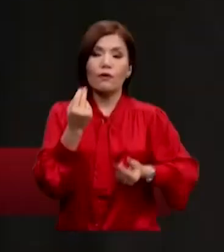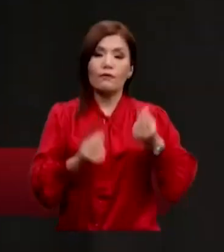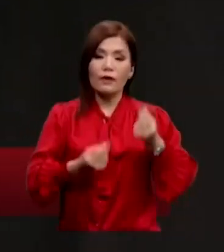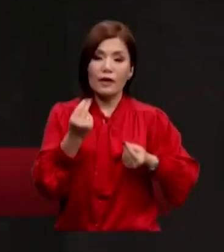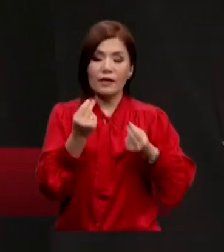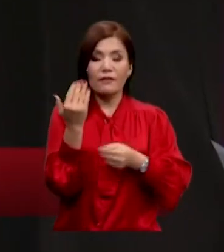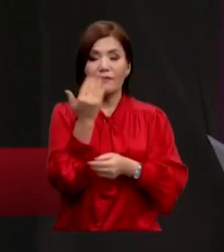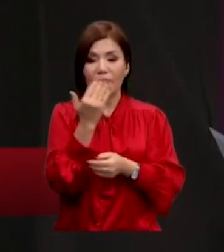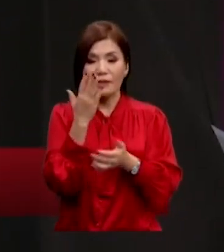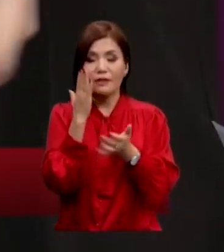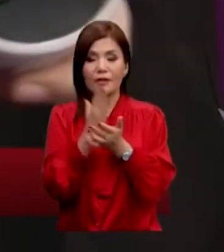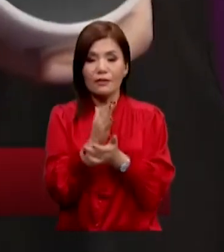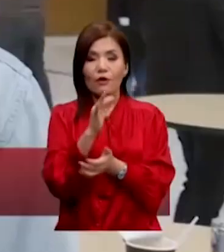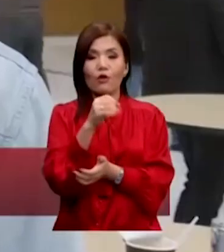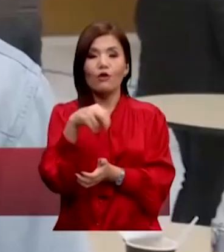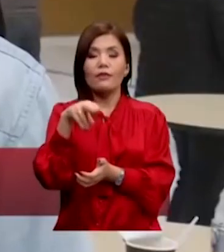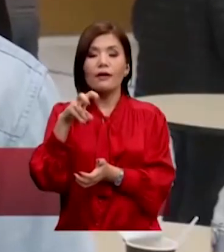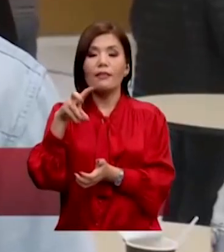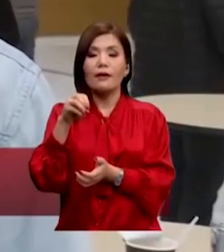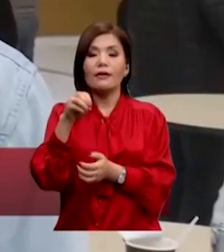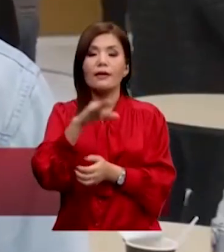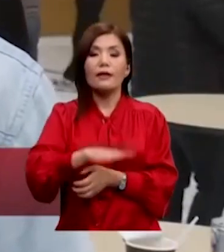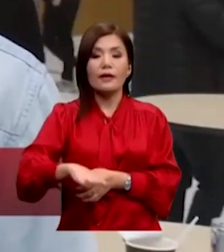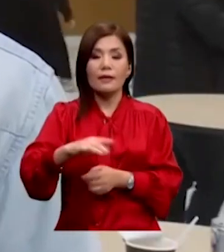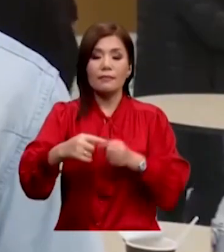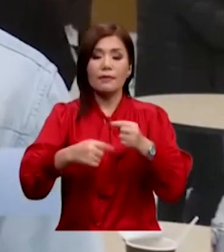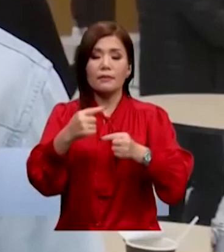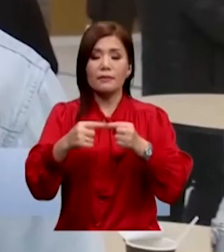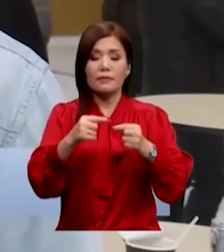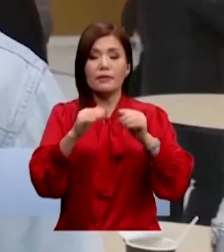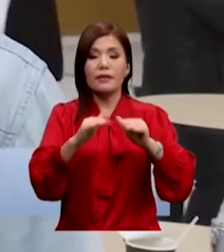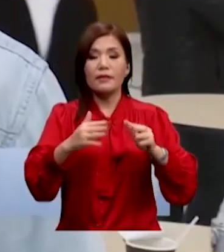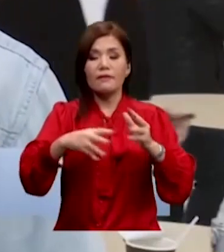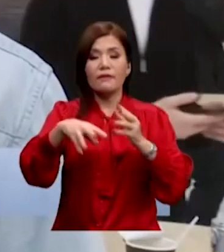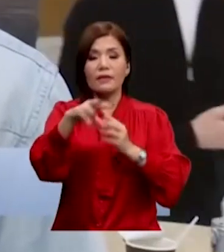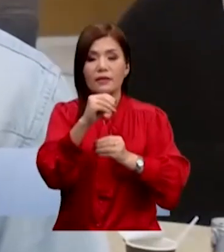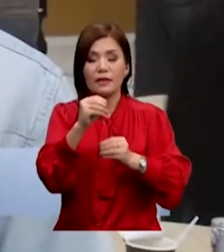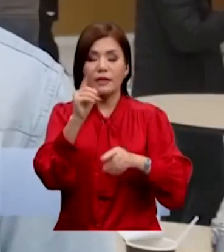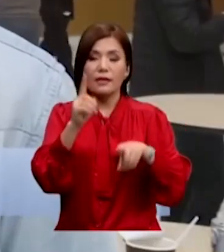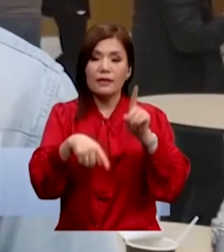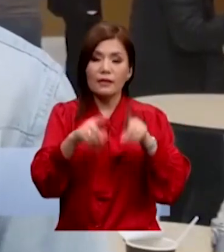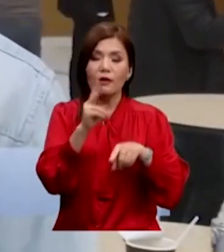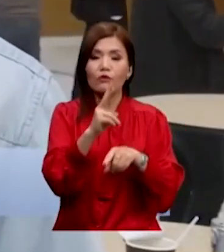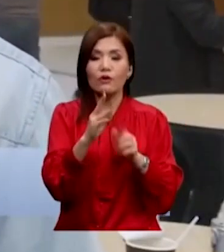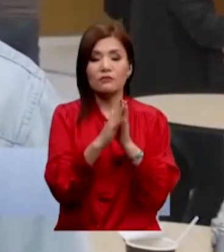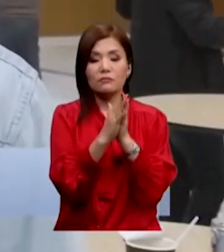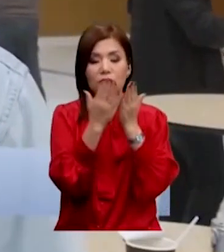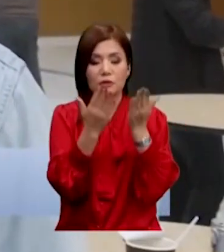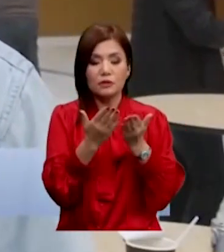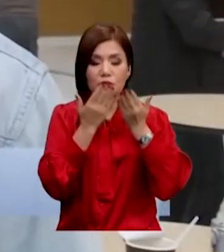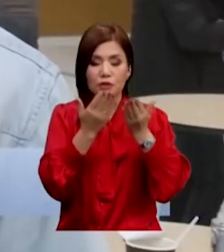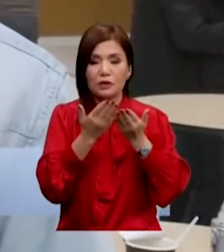под рабочим названием «Олодалаеля». Наши подрастающие поколения, они сейчас редко кто читает книгу на самом